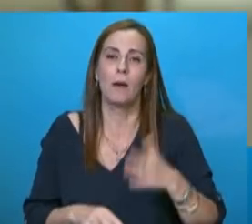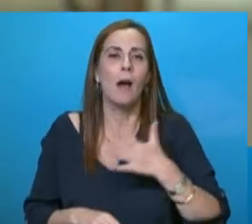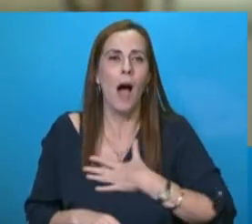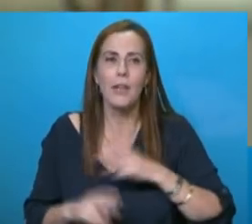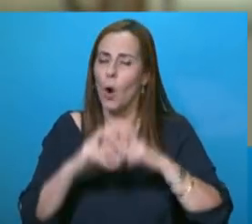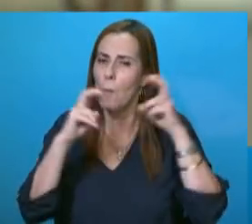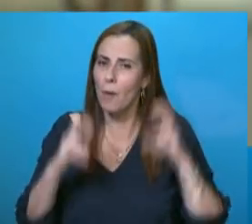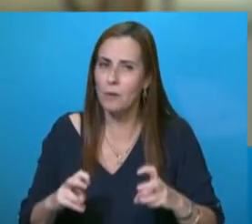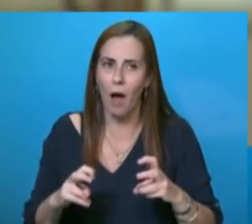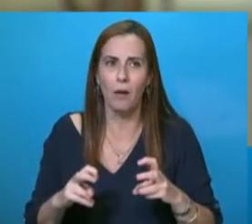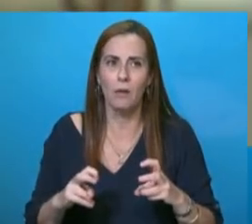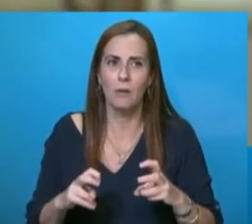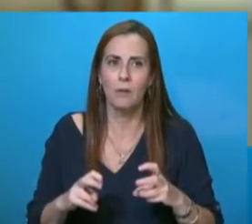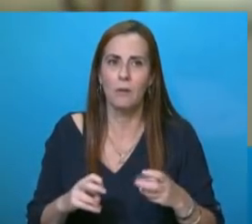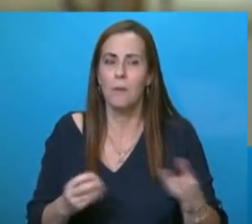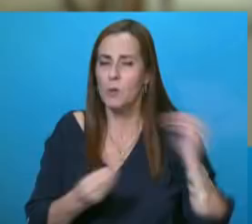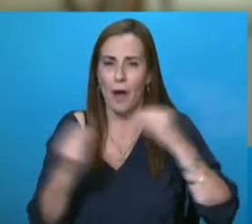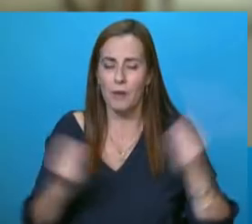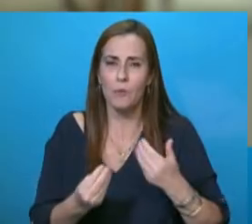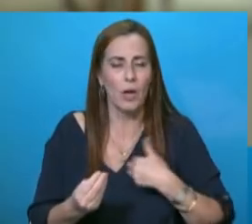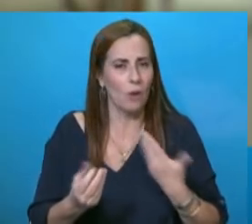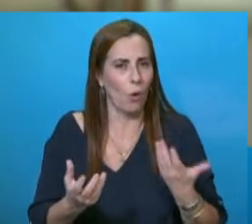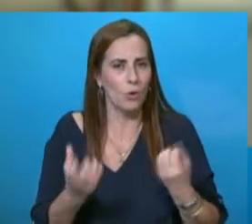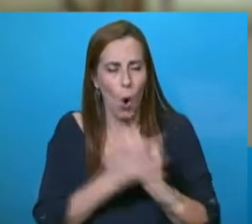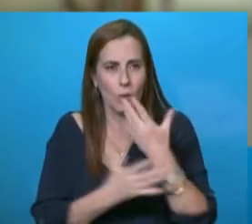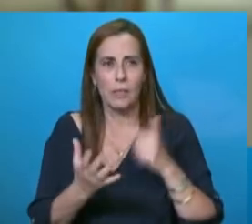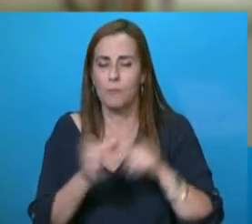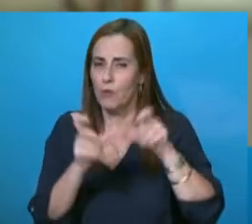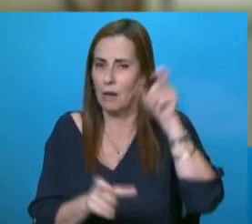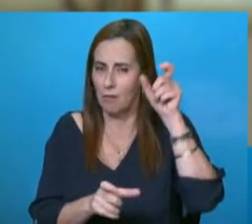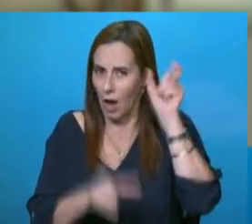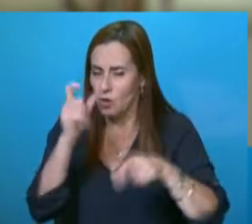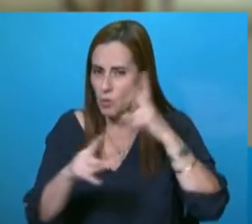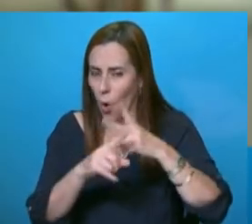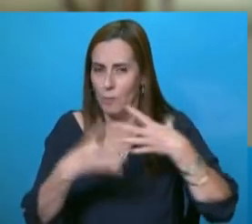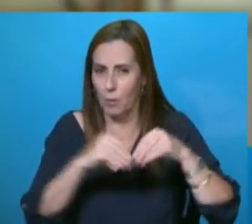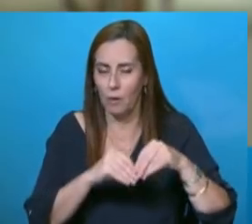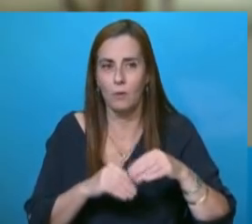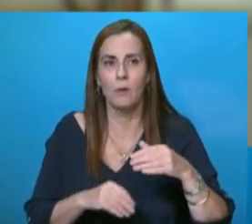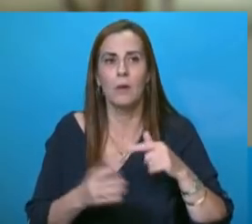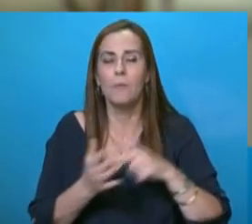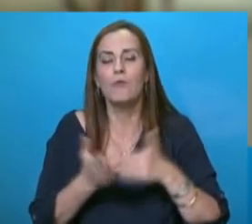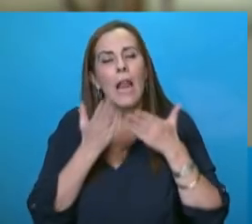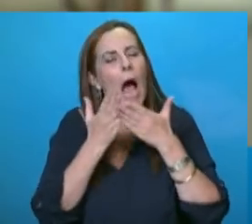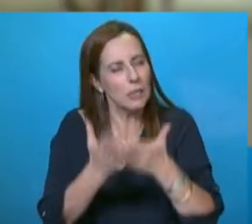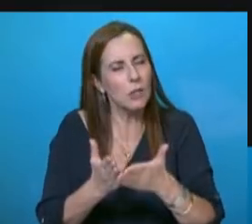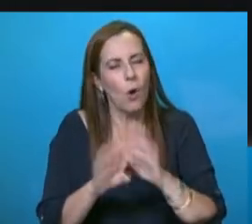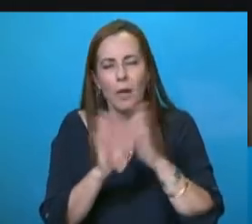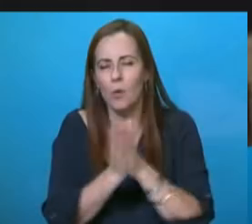בעמותה, מעבר לכלים שאנחנו יוצרים לעבור חולים ובני משפחה, על מנת להקל עליהם את